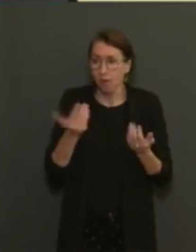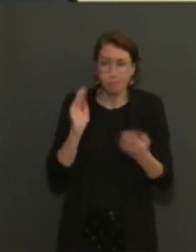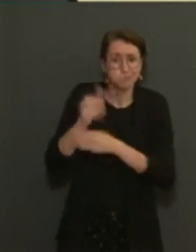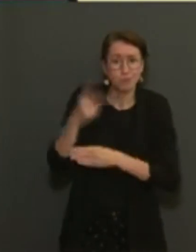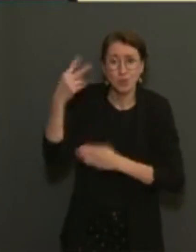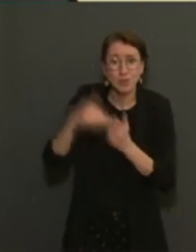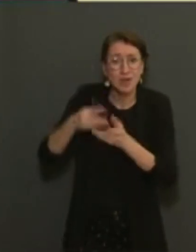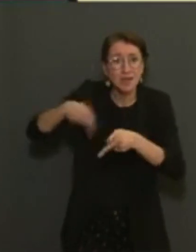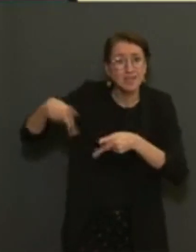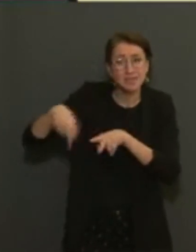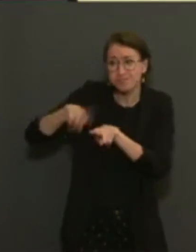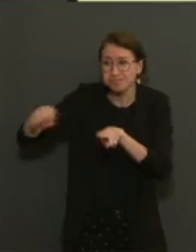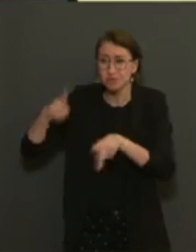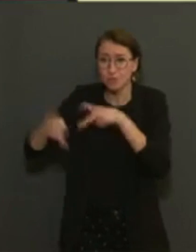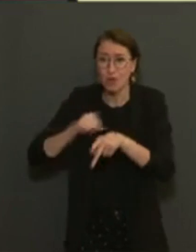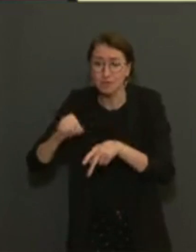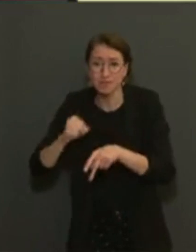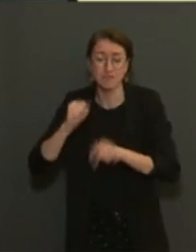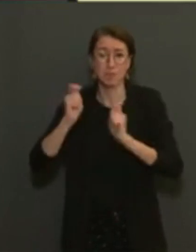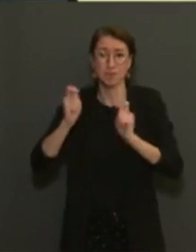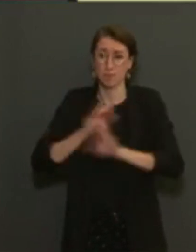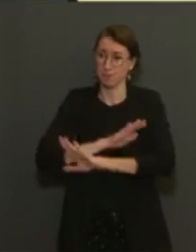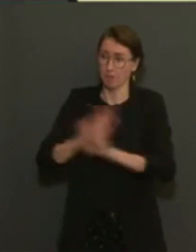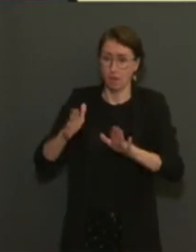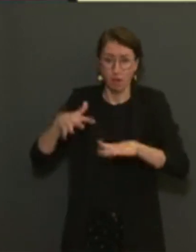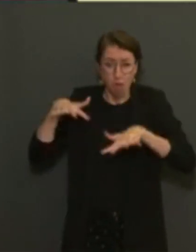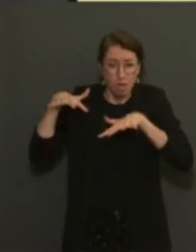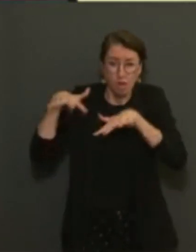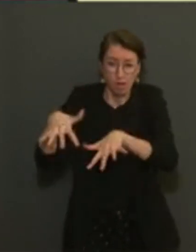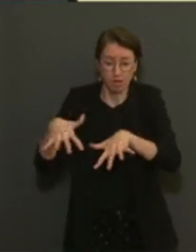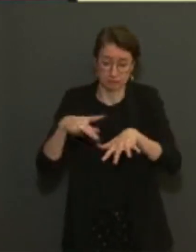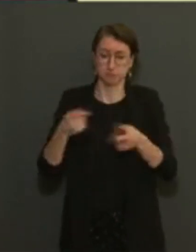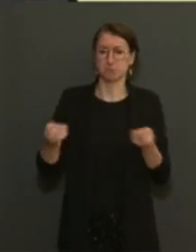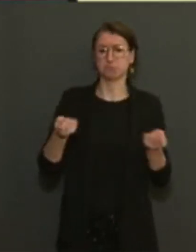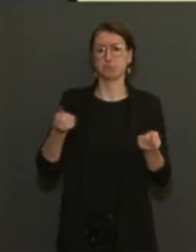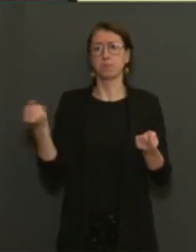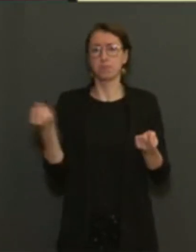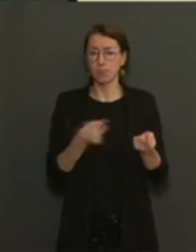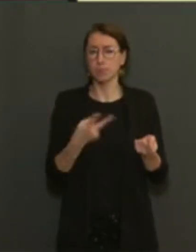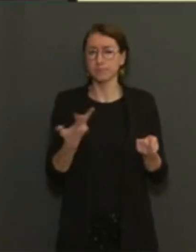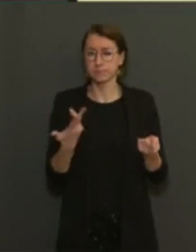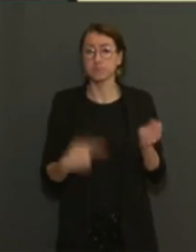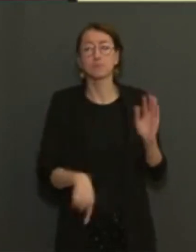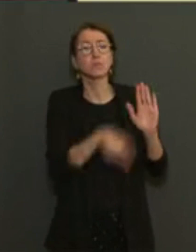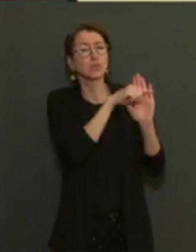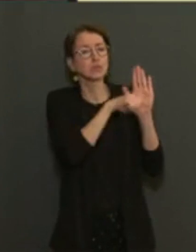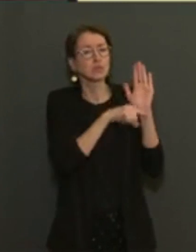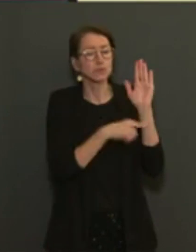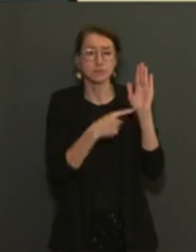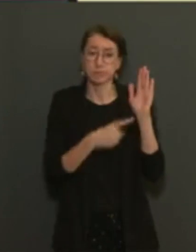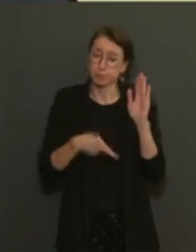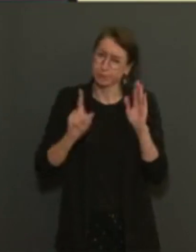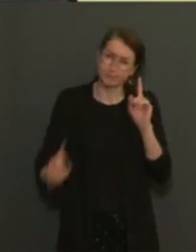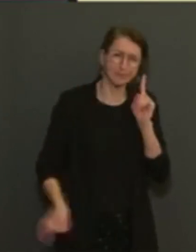Dans ces mesures, intrinsèquement, le point le plus important, c'est garder vos distances, limiter vos contacts